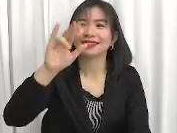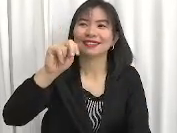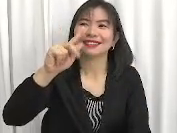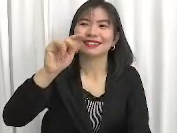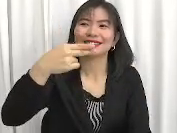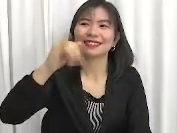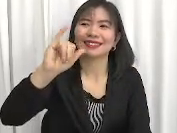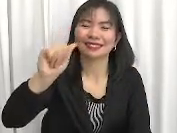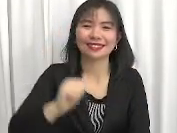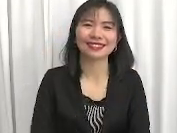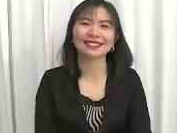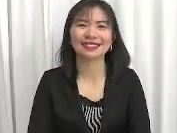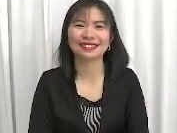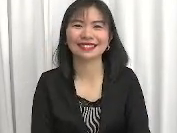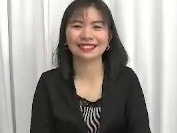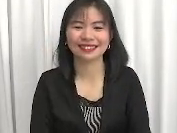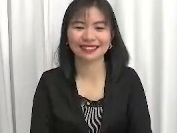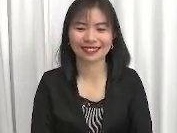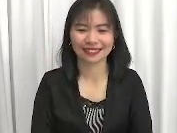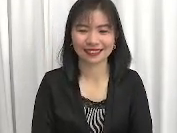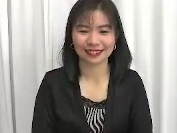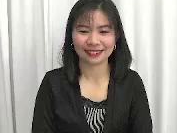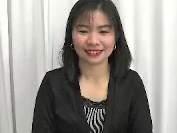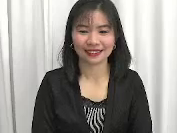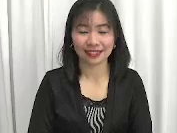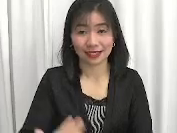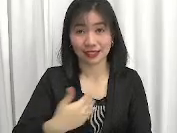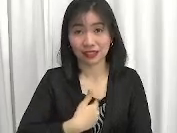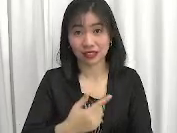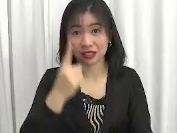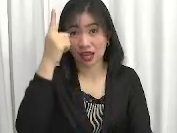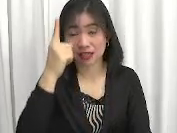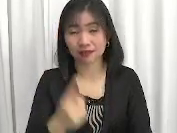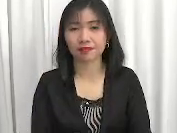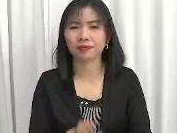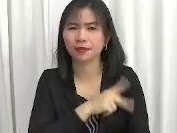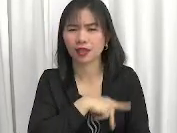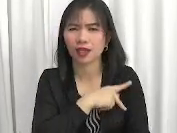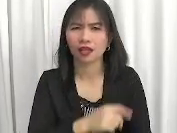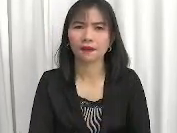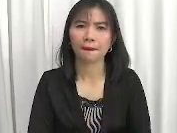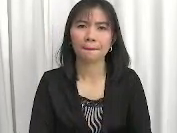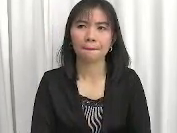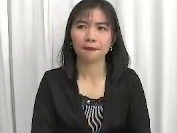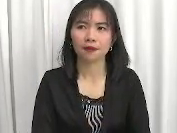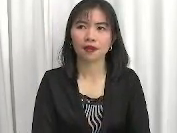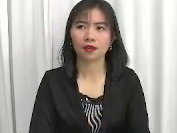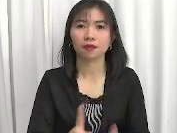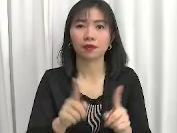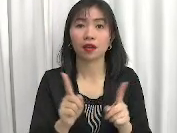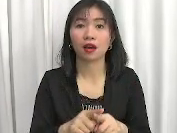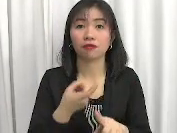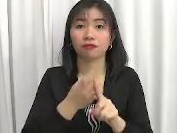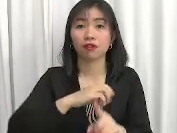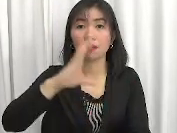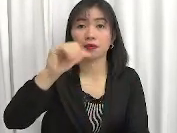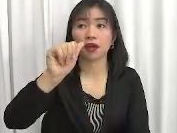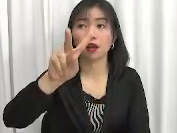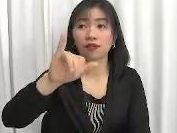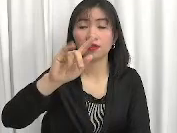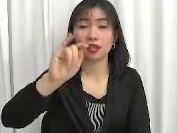Unahin mo na. Sinalang na. Ako po personally, bilang isang tubong Kabitenya, ay